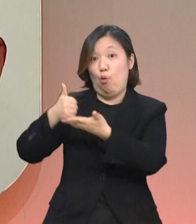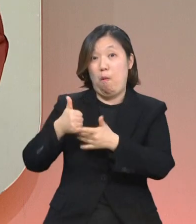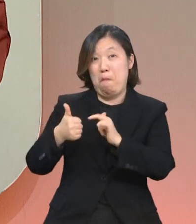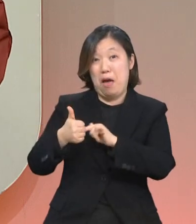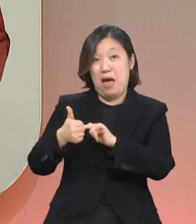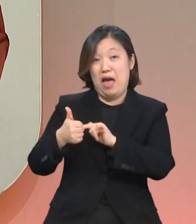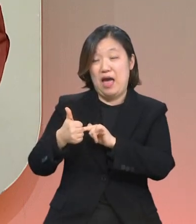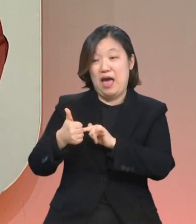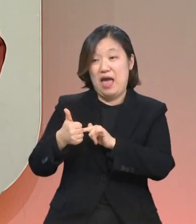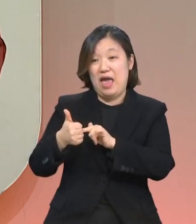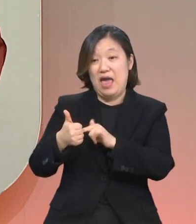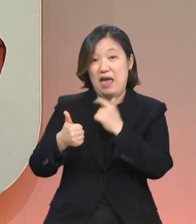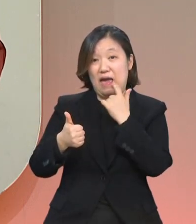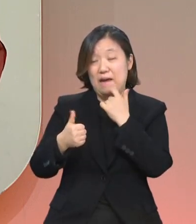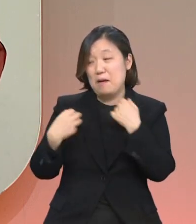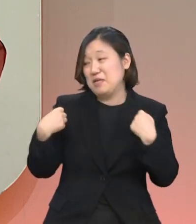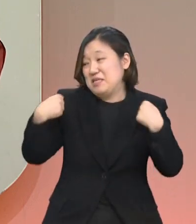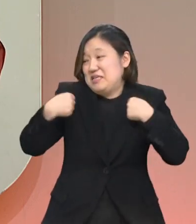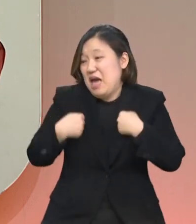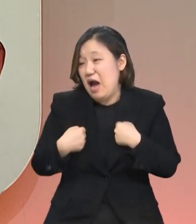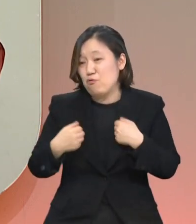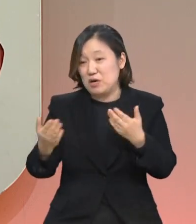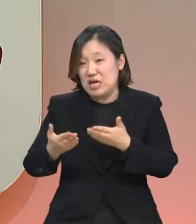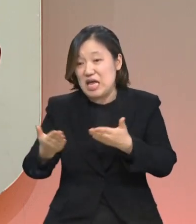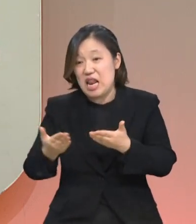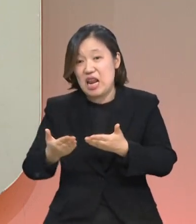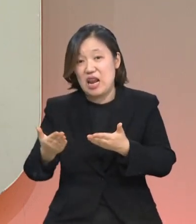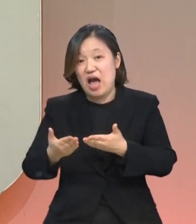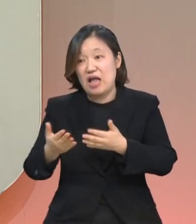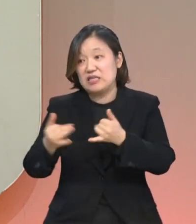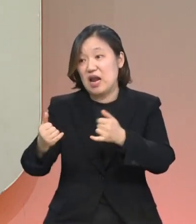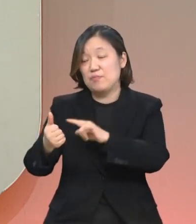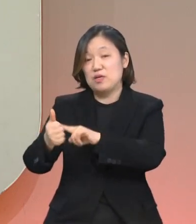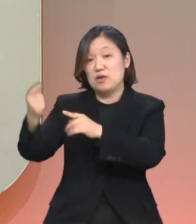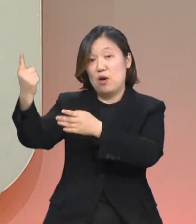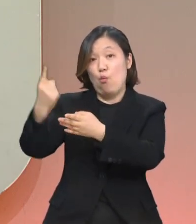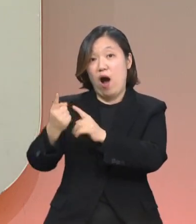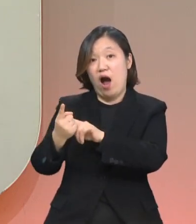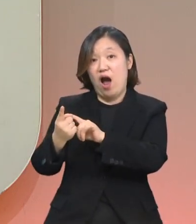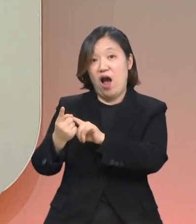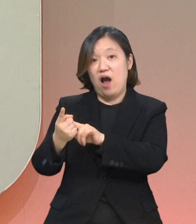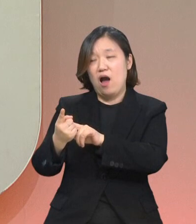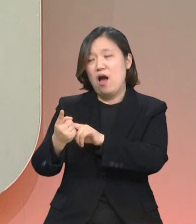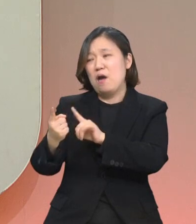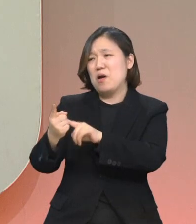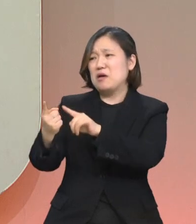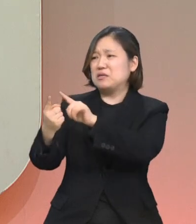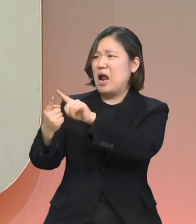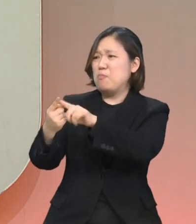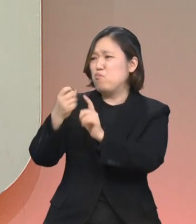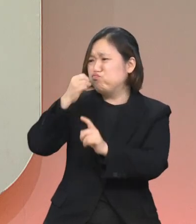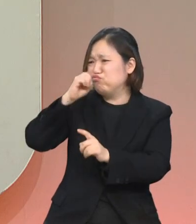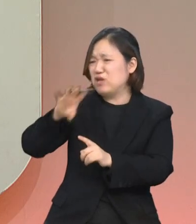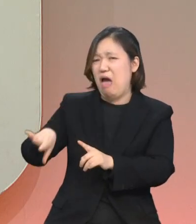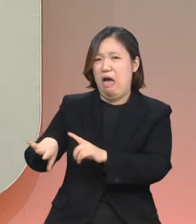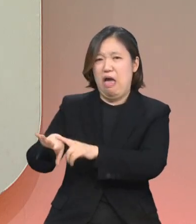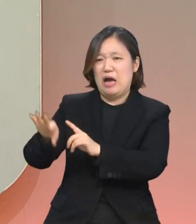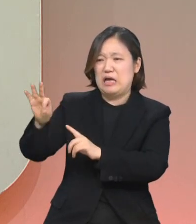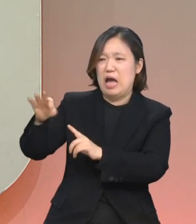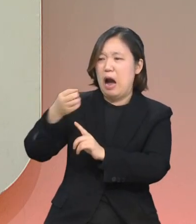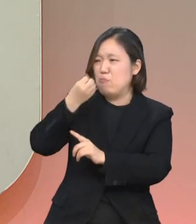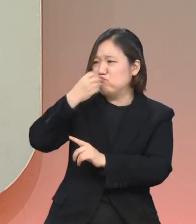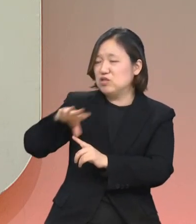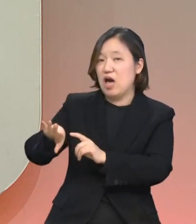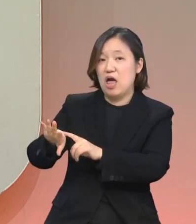막 거친지게지고 거친을 하는 그런 일꾼들을 그 사람들이 이렇게 무시하고 하대를 했대요